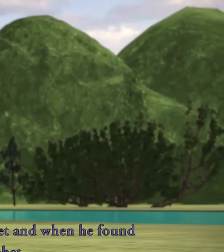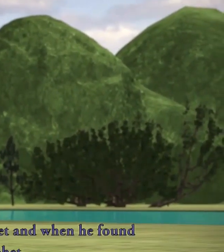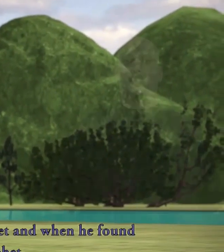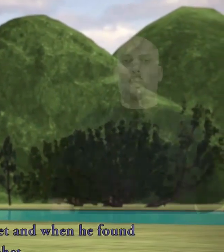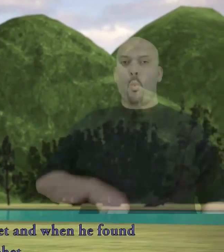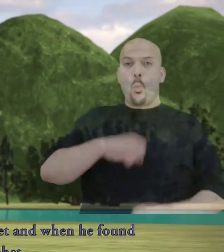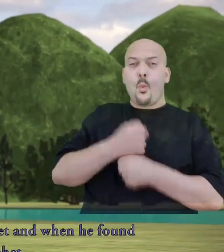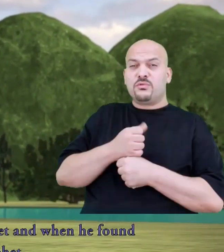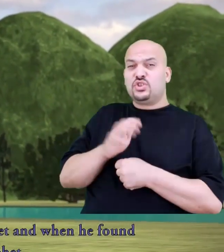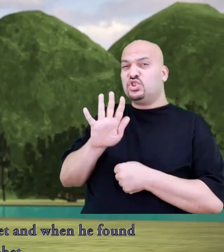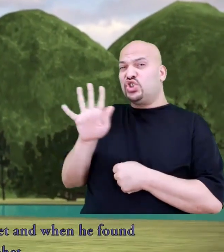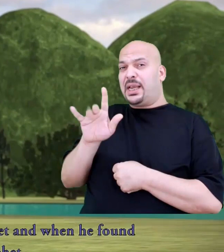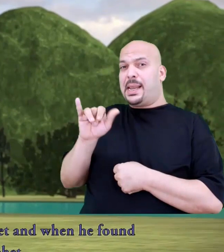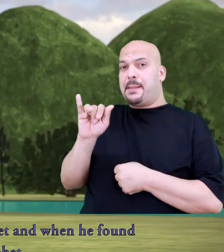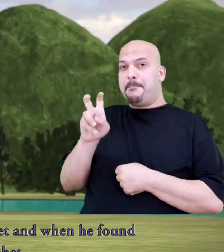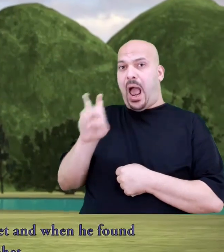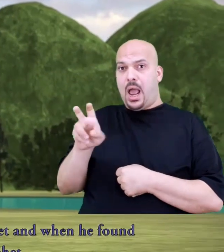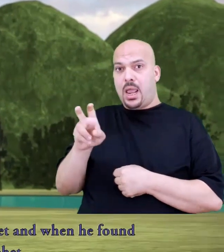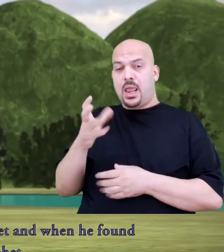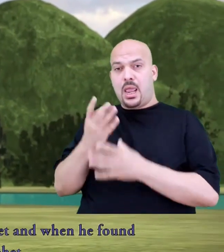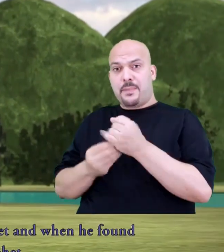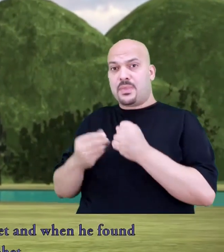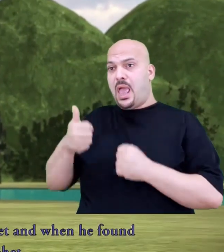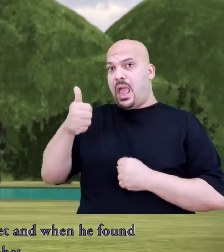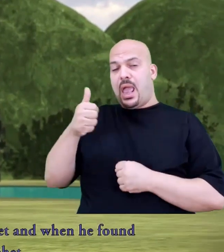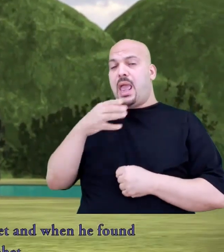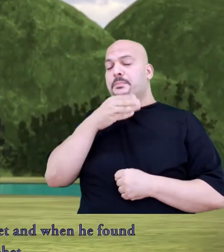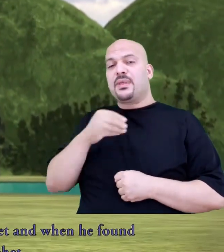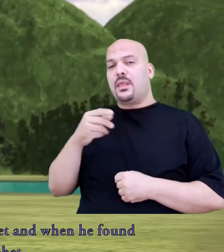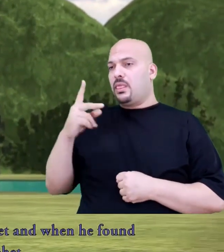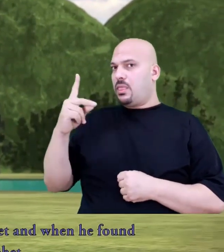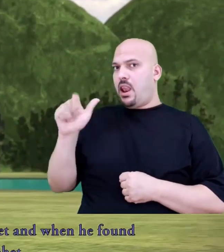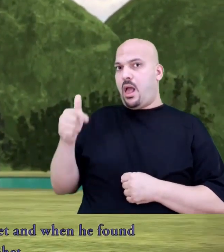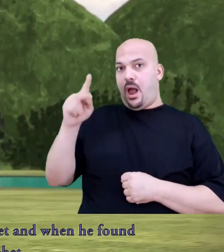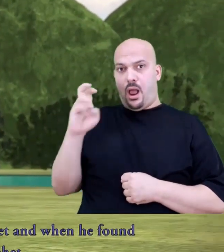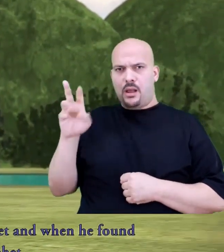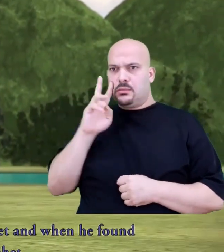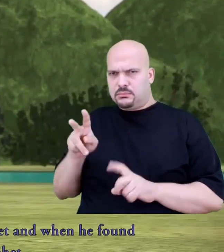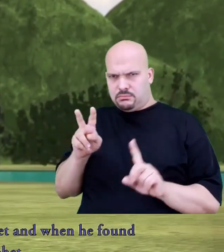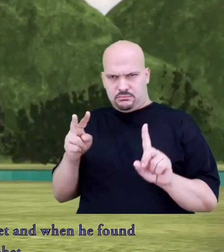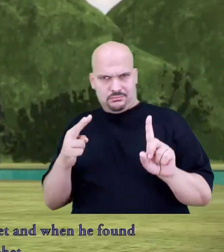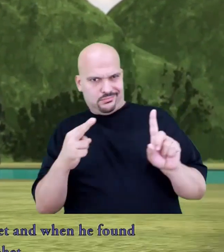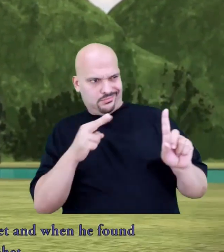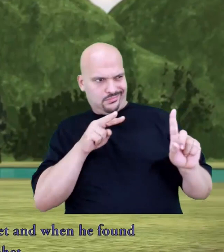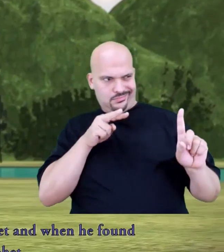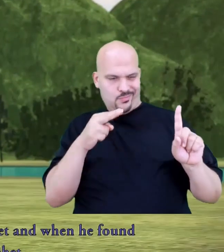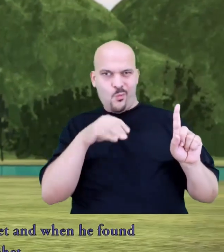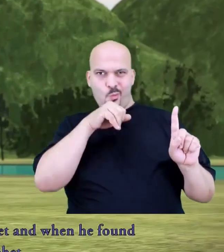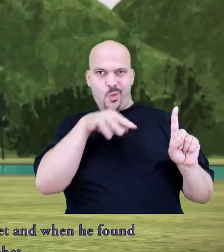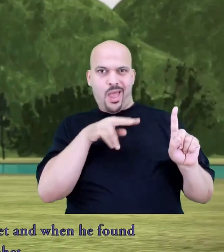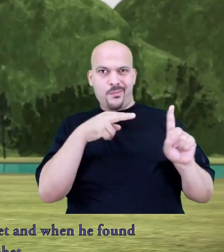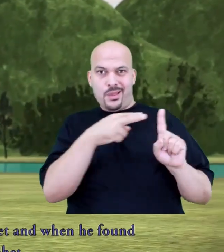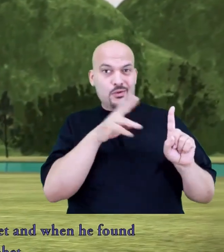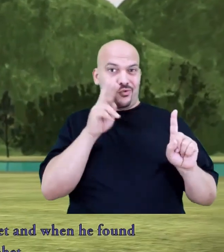وقف شيبة بن عثمان بن أبي طلحة يراقب النبي، وحينما وجده